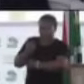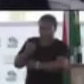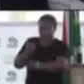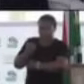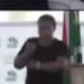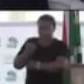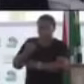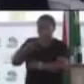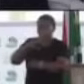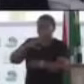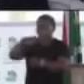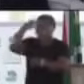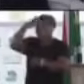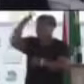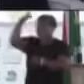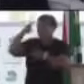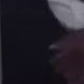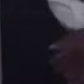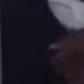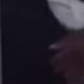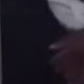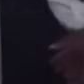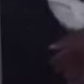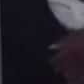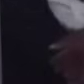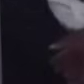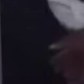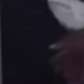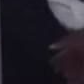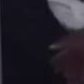ngodlunkulu kwamayisela umkami.